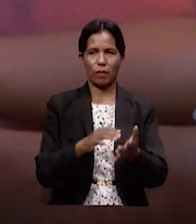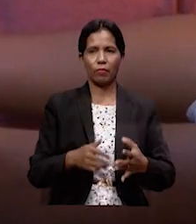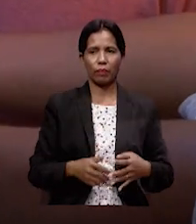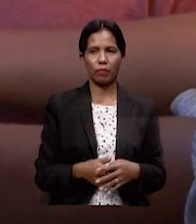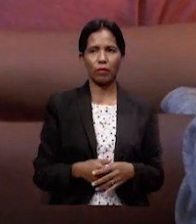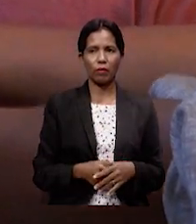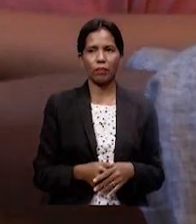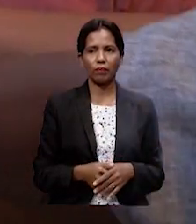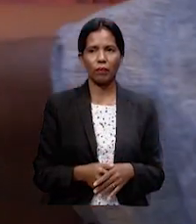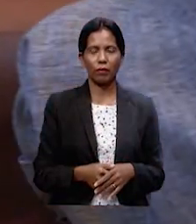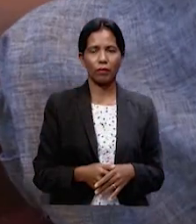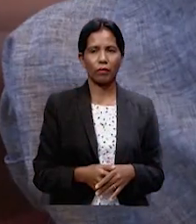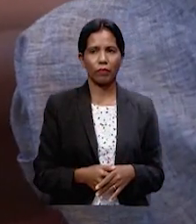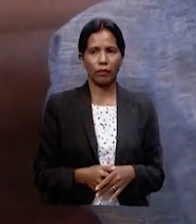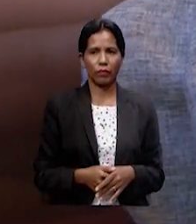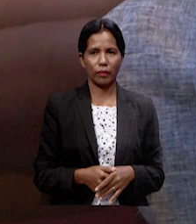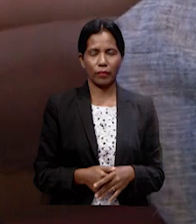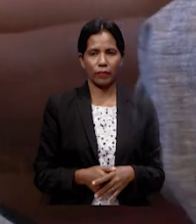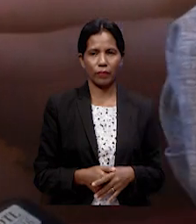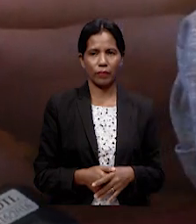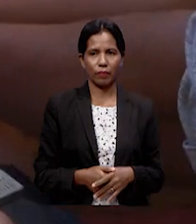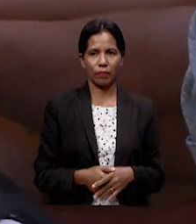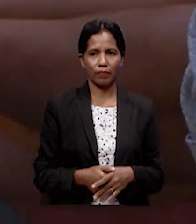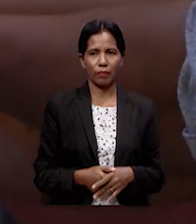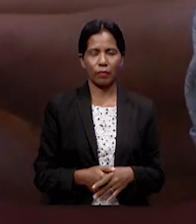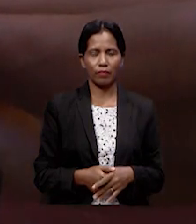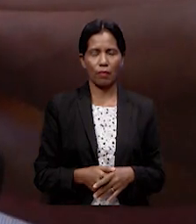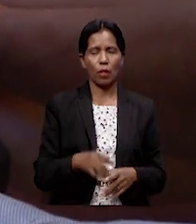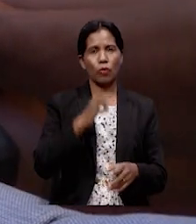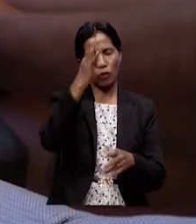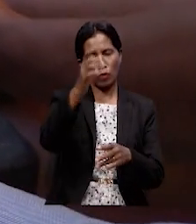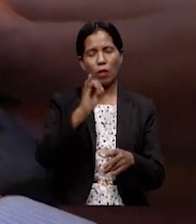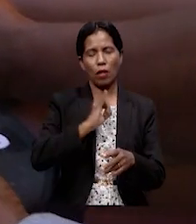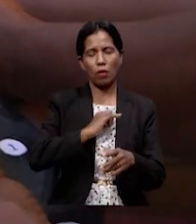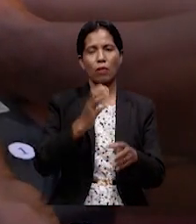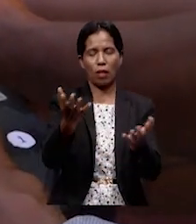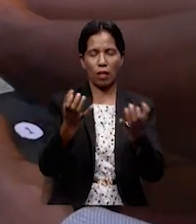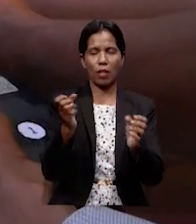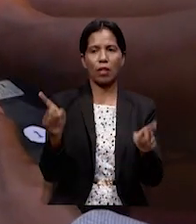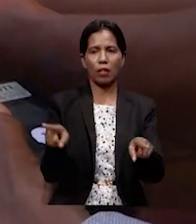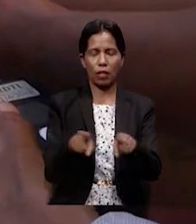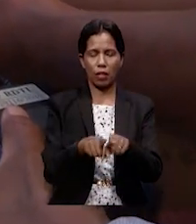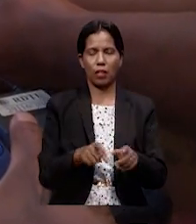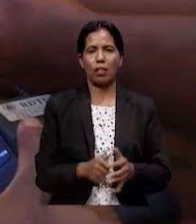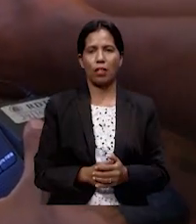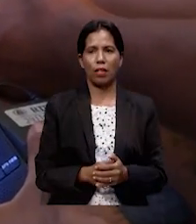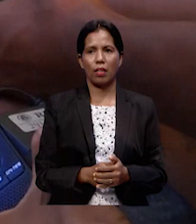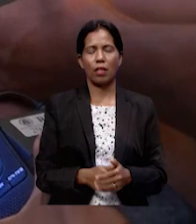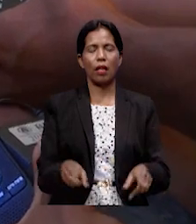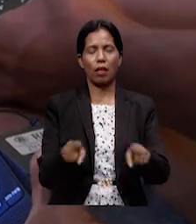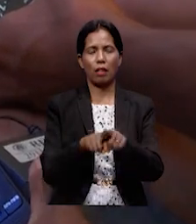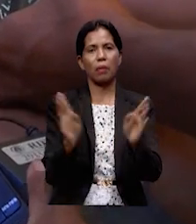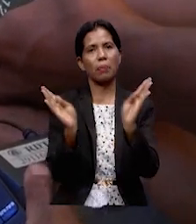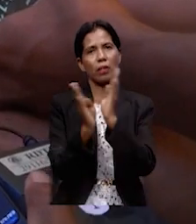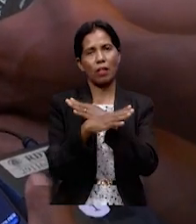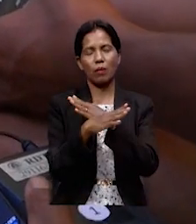Kondisi nafati sekolah. Pada tinggal di mana? Iya. Aku kau punya futur. Aku harus kau berburu. Saya dia. Tak rasa saya dah. Karena saya. Karena saya. Kau punya